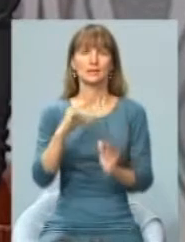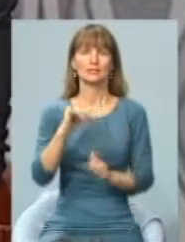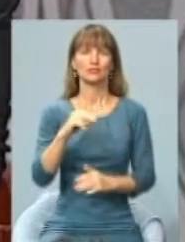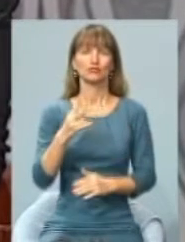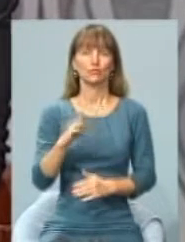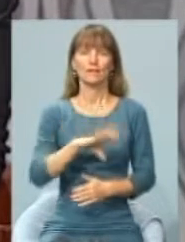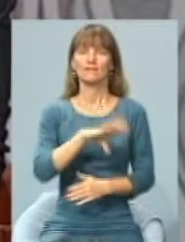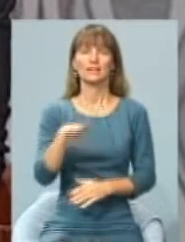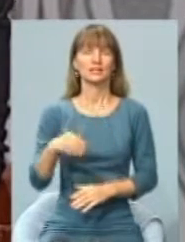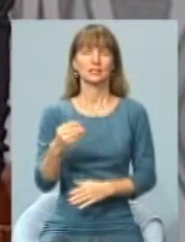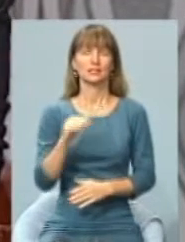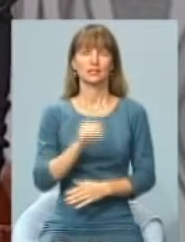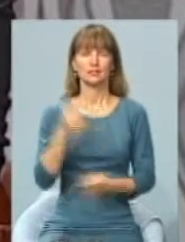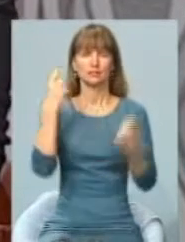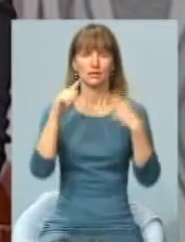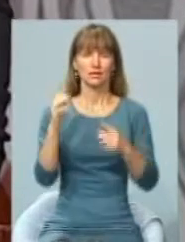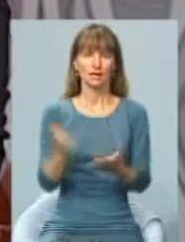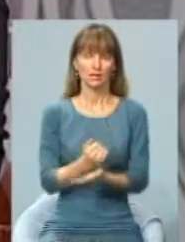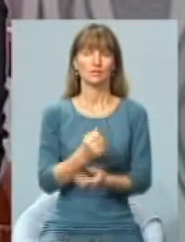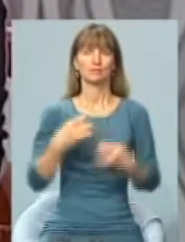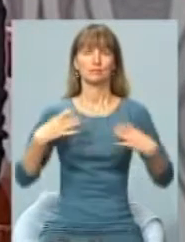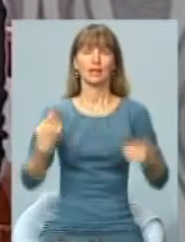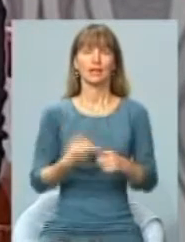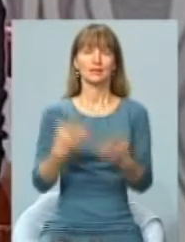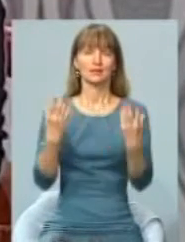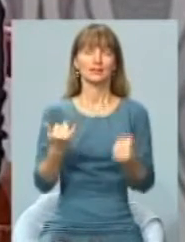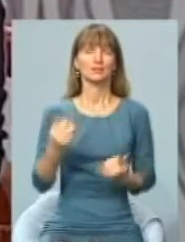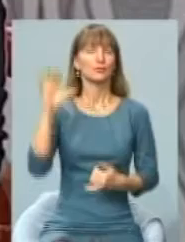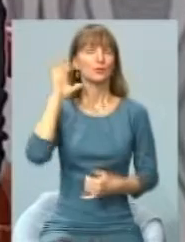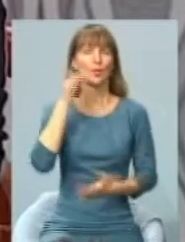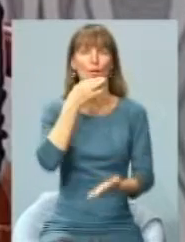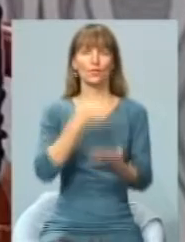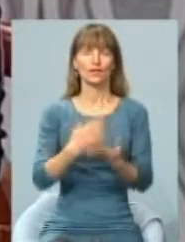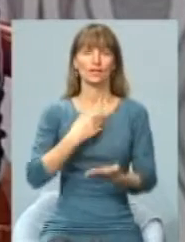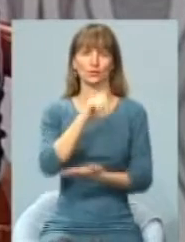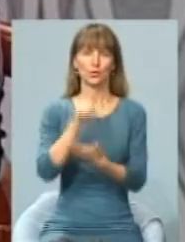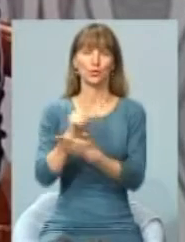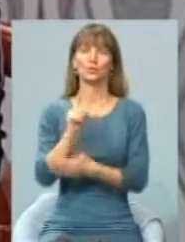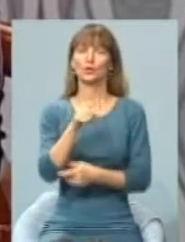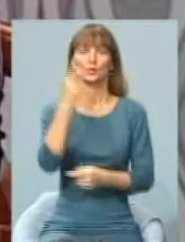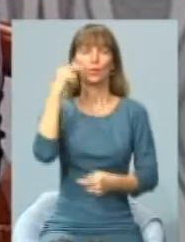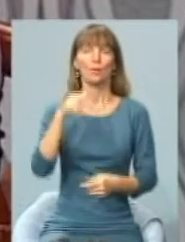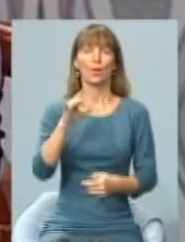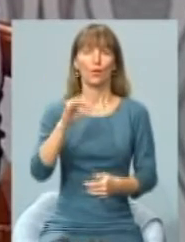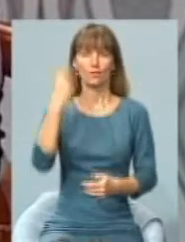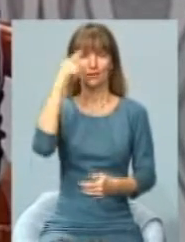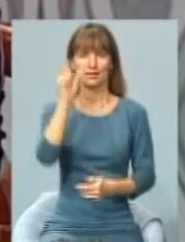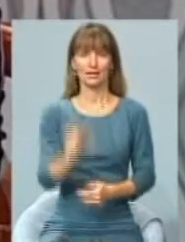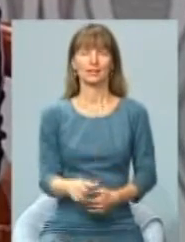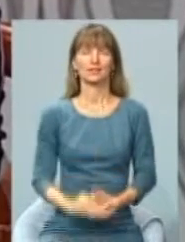всі діти-винахідники святкують цей день. Ну, а зараз давайте послухаємо відповіді наших чомуськів, що вони думають про винахідників.